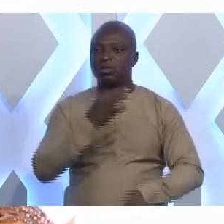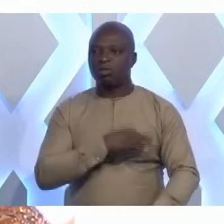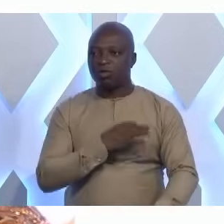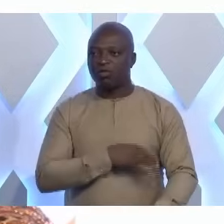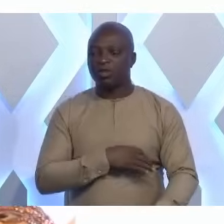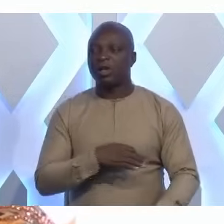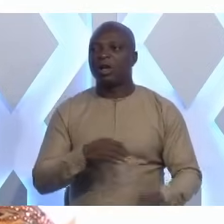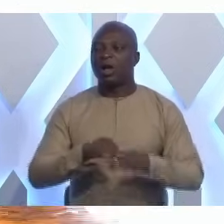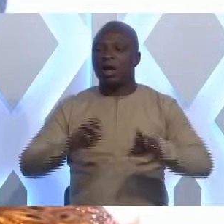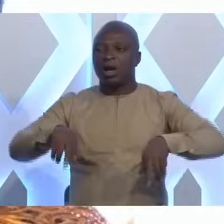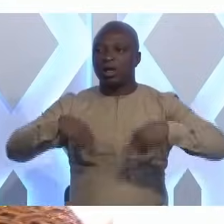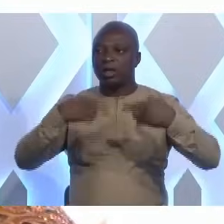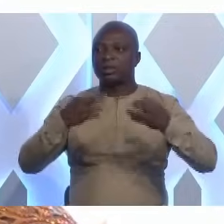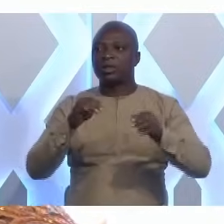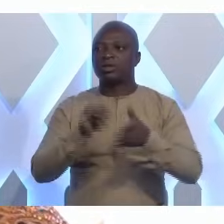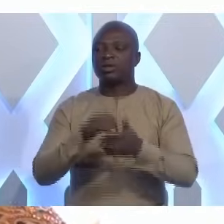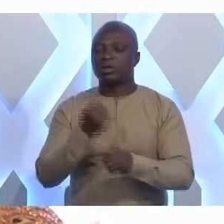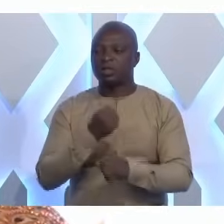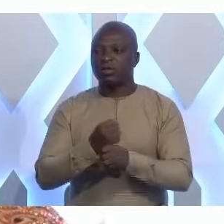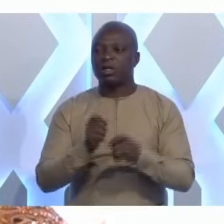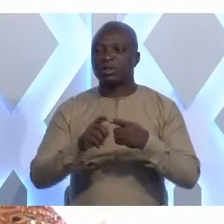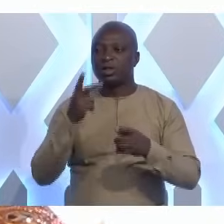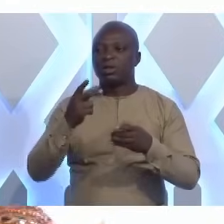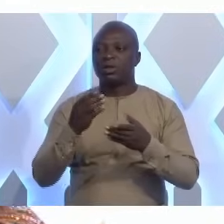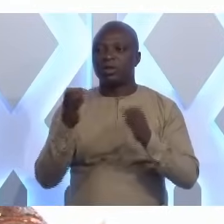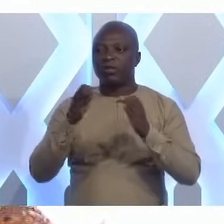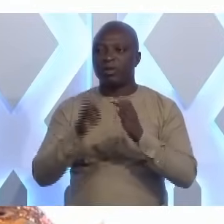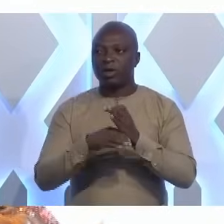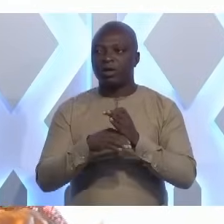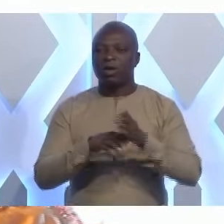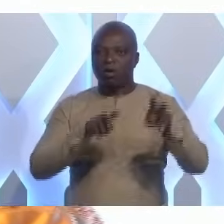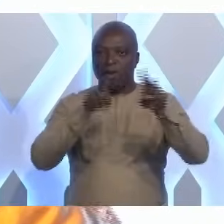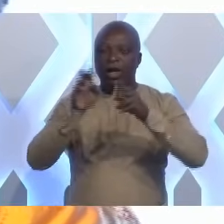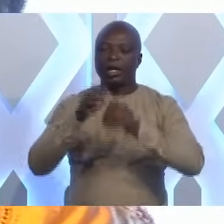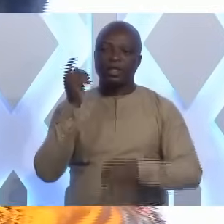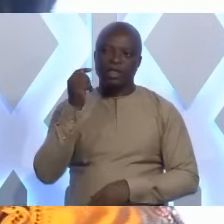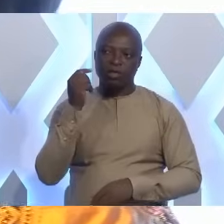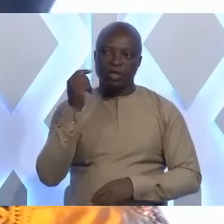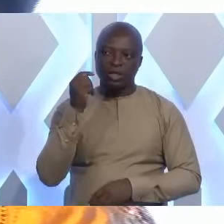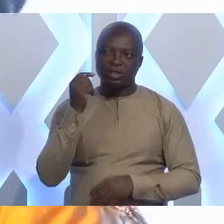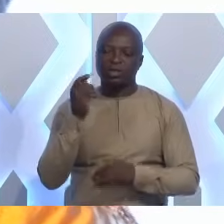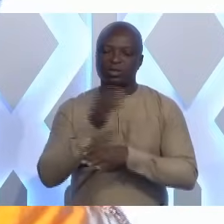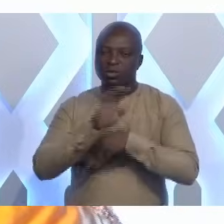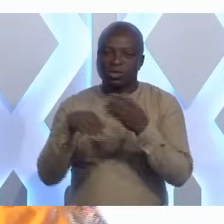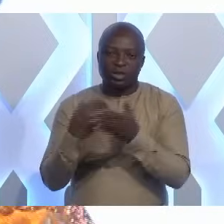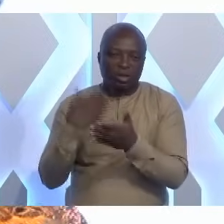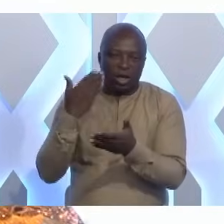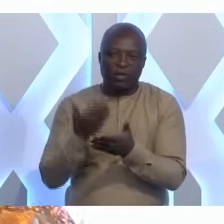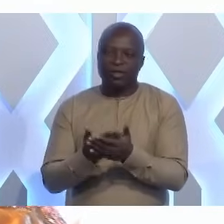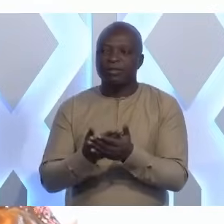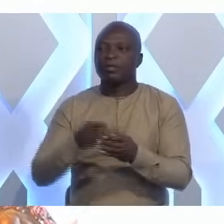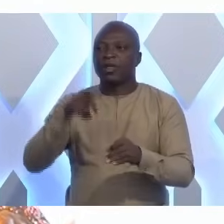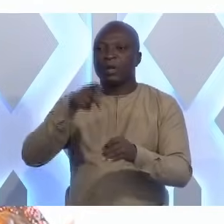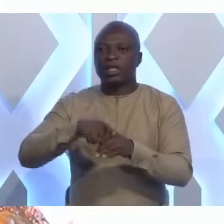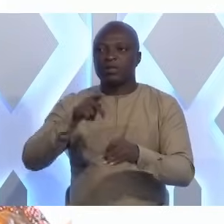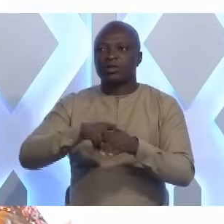en rentabilisant son implication à ces deux événements. Au regard des témoignages et des retours qui nous parviennent, la participation